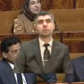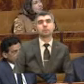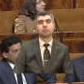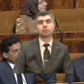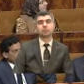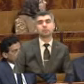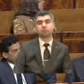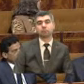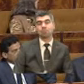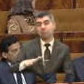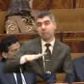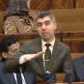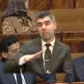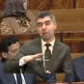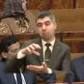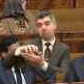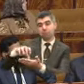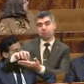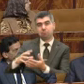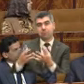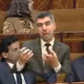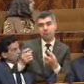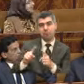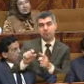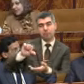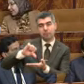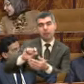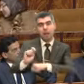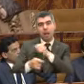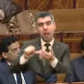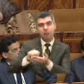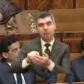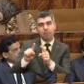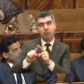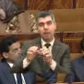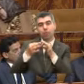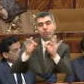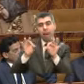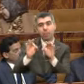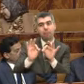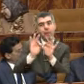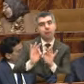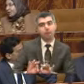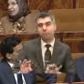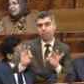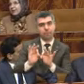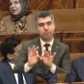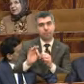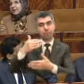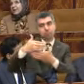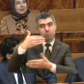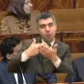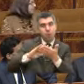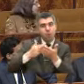علينا أن نعترف بأن العديد من المدن والمراكز والجامعة القروية تفتقد لدور الشباب، أغلبها غير مجهزة